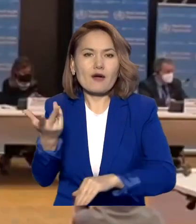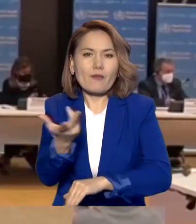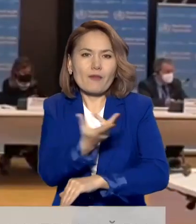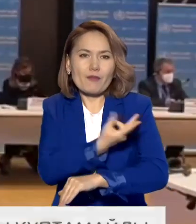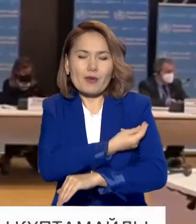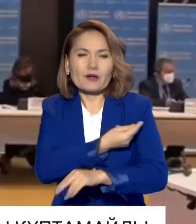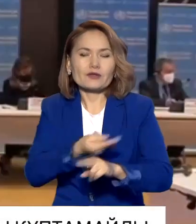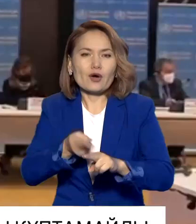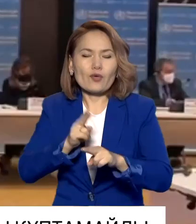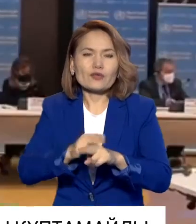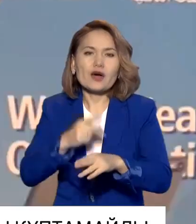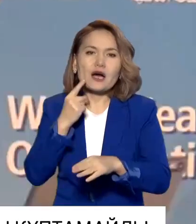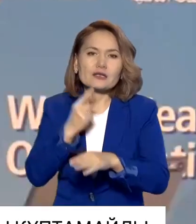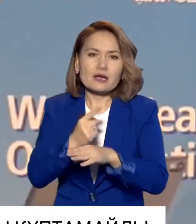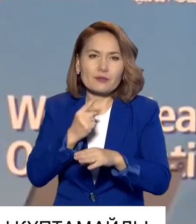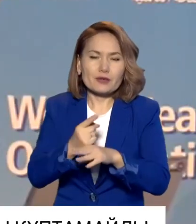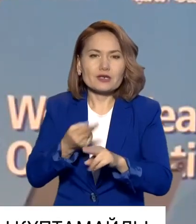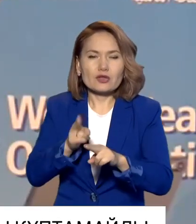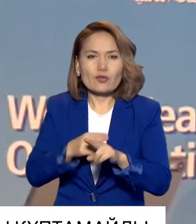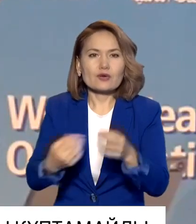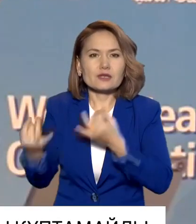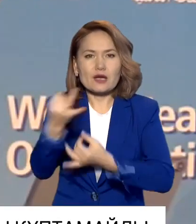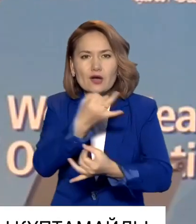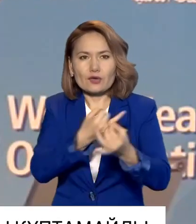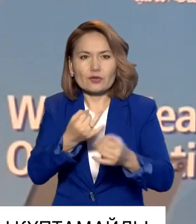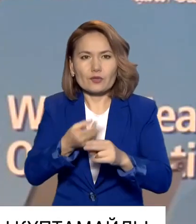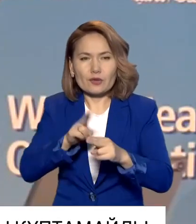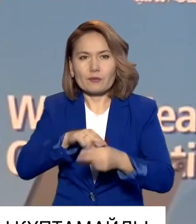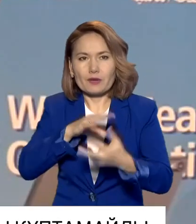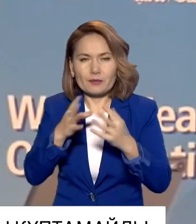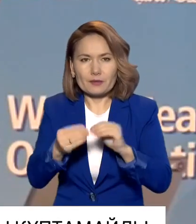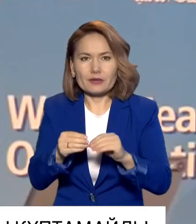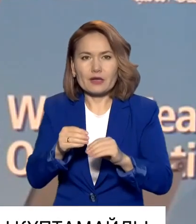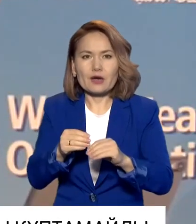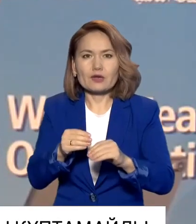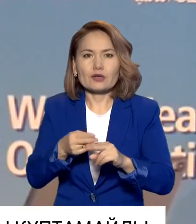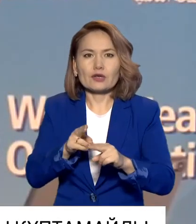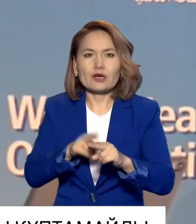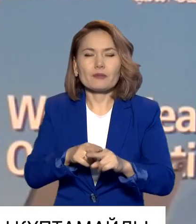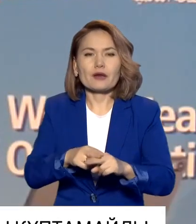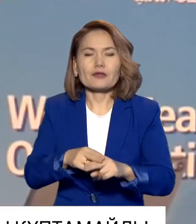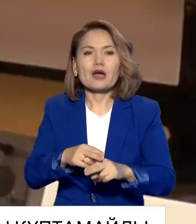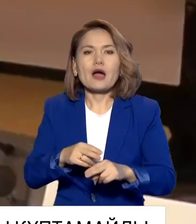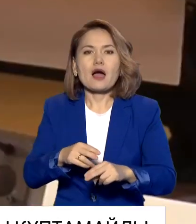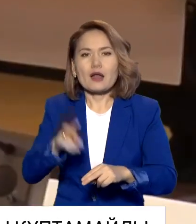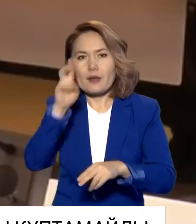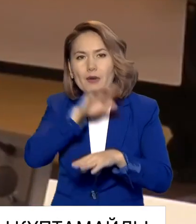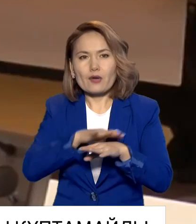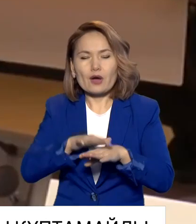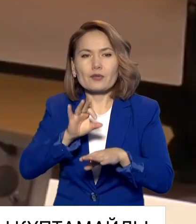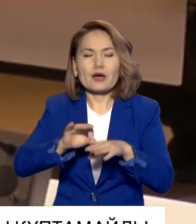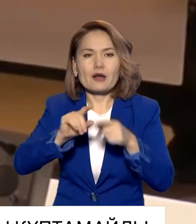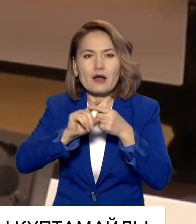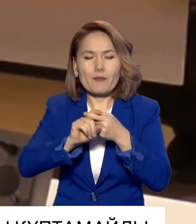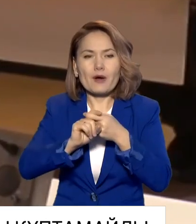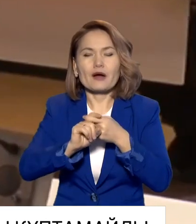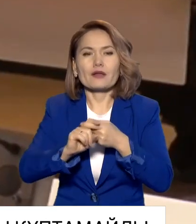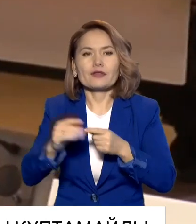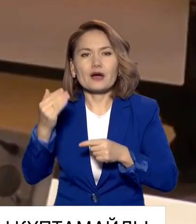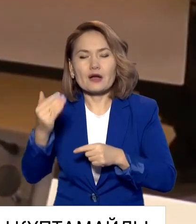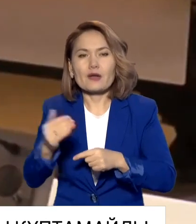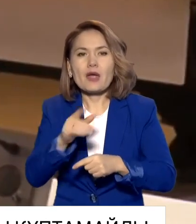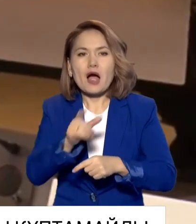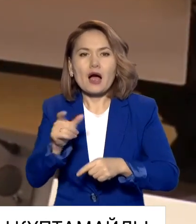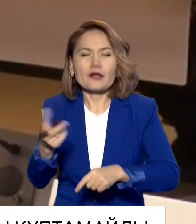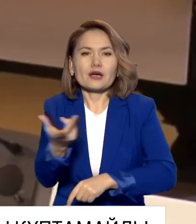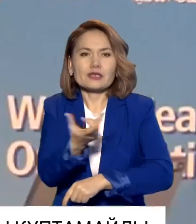арасында сырқатты ауыр дәрежеде өткізгендер де аз. Оның үстіне бірқатар елдерде ауруға бейім тұрғындарға да